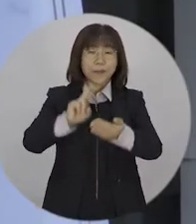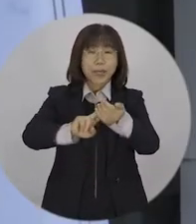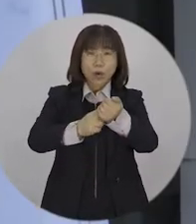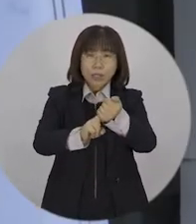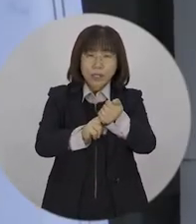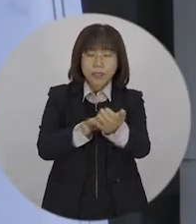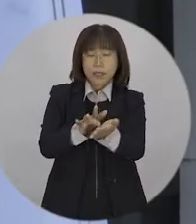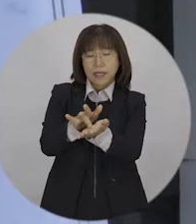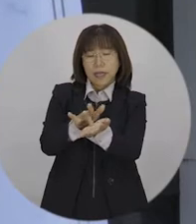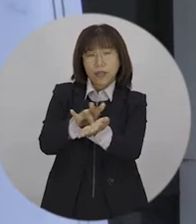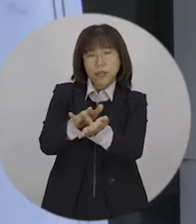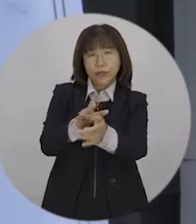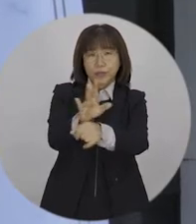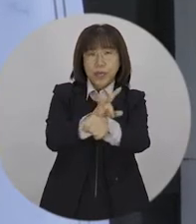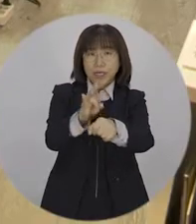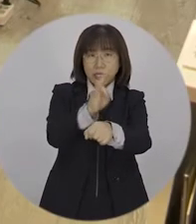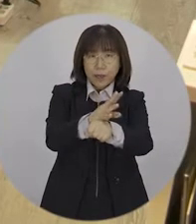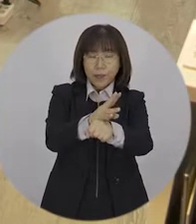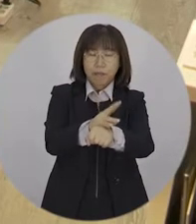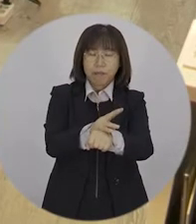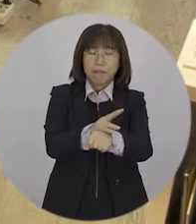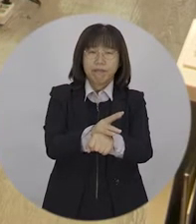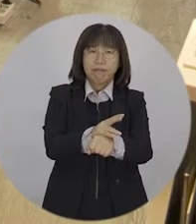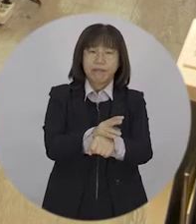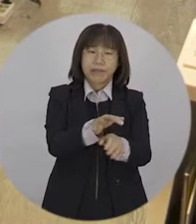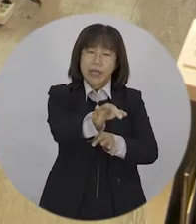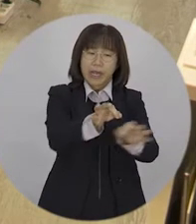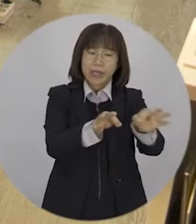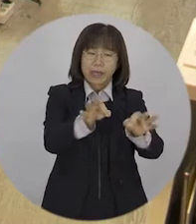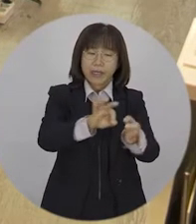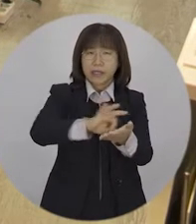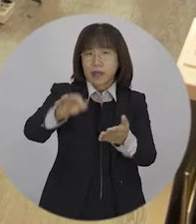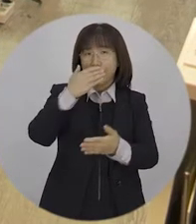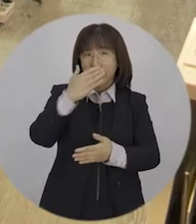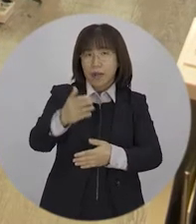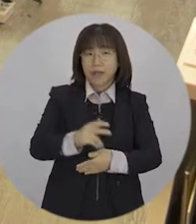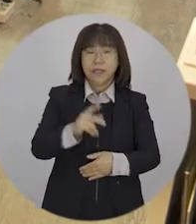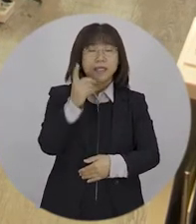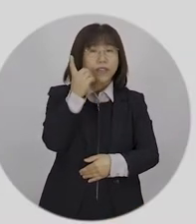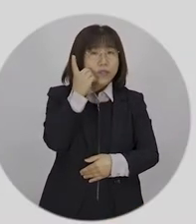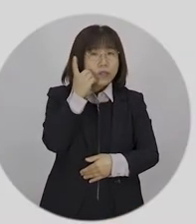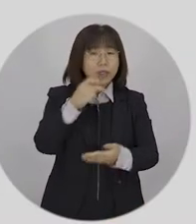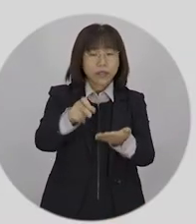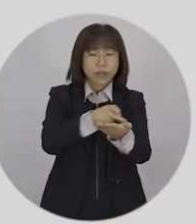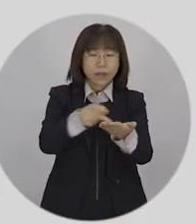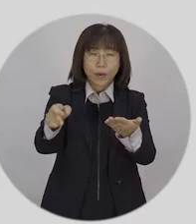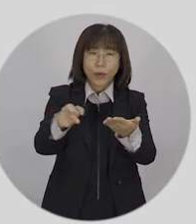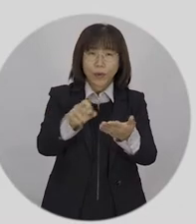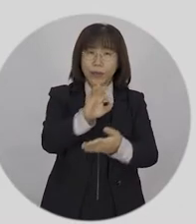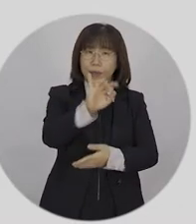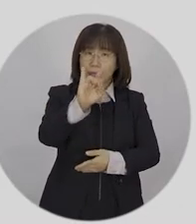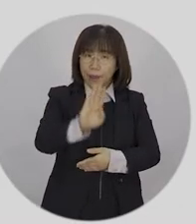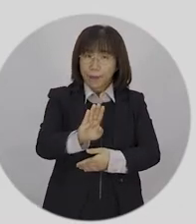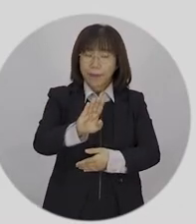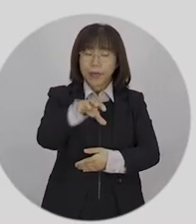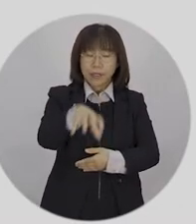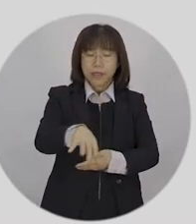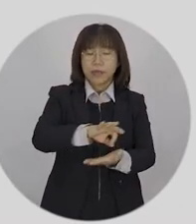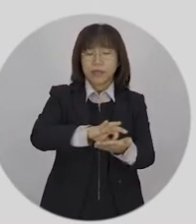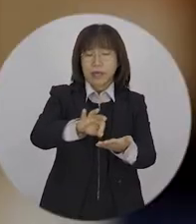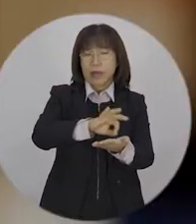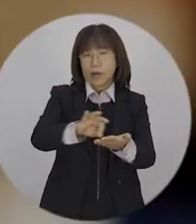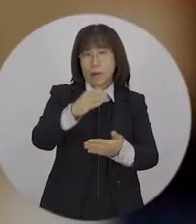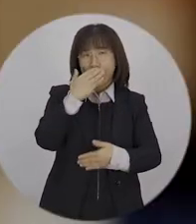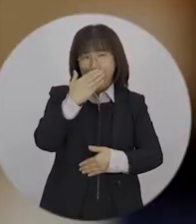미용실, 약국, 편의점 등 2만여 개 가맹점에서 사용 가능하며 스마트폰 앱 지맵이나 제로페이